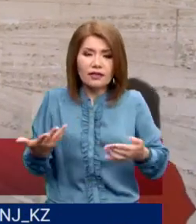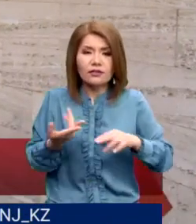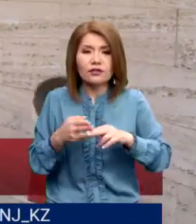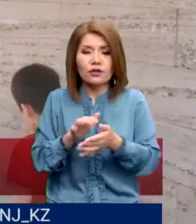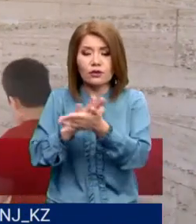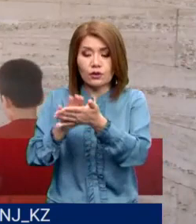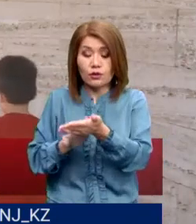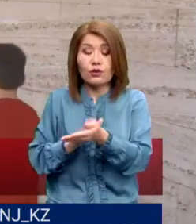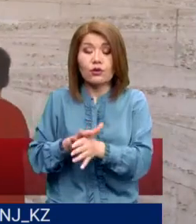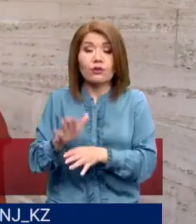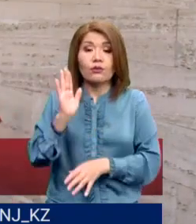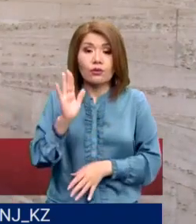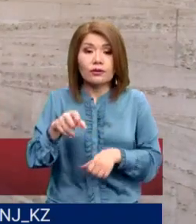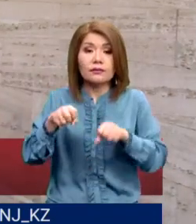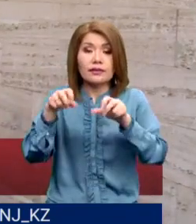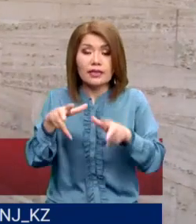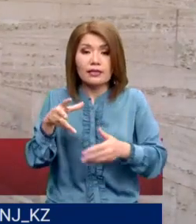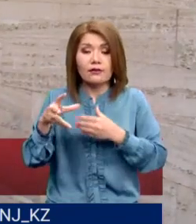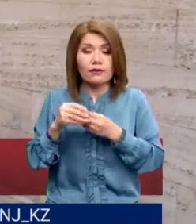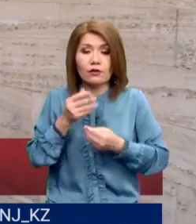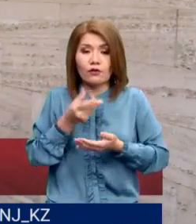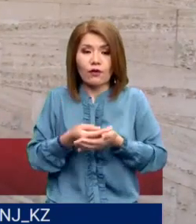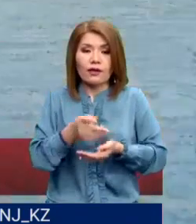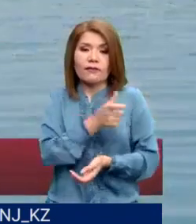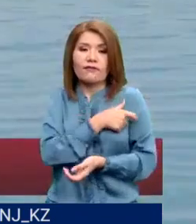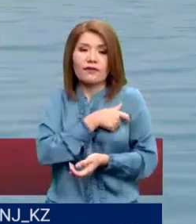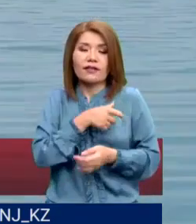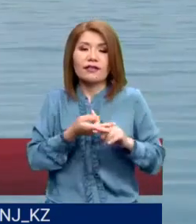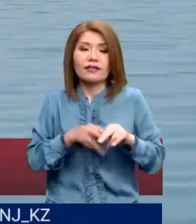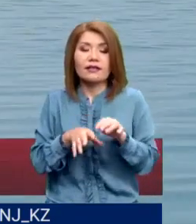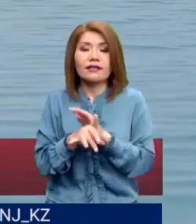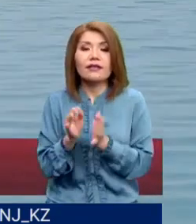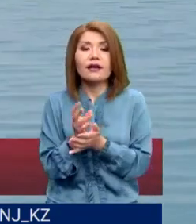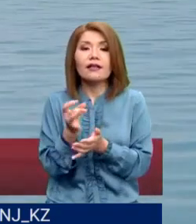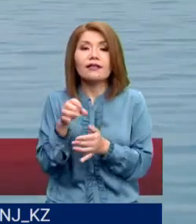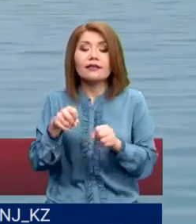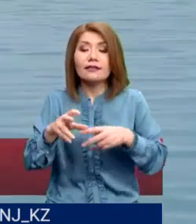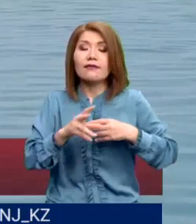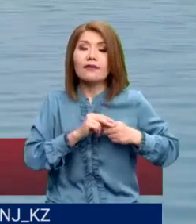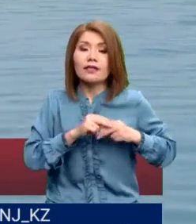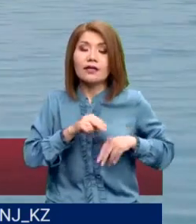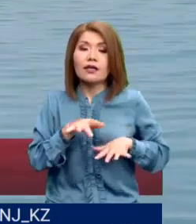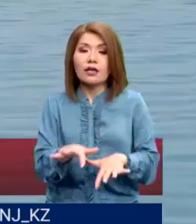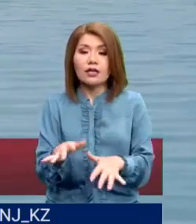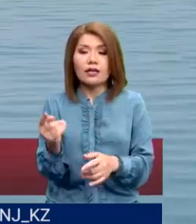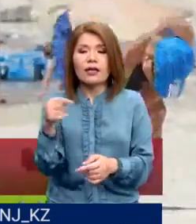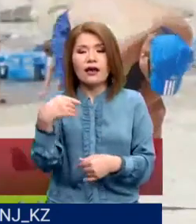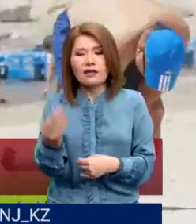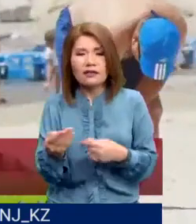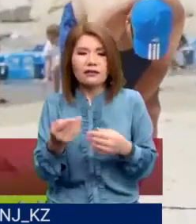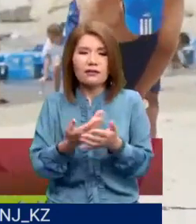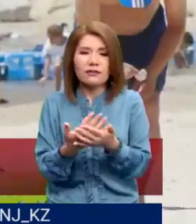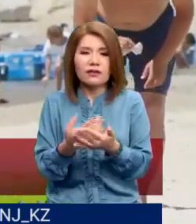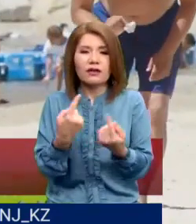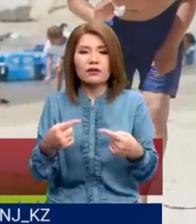жұмыстарын толықтай жүргіземіз. Оған арнайы өзіміздің кезекші бригадамыз бар. Әкімдік пен серіктестіктің әрекетінен сен саларда мен